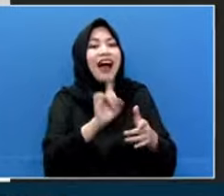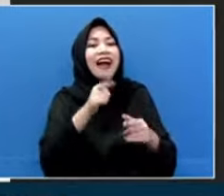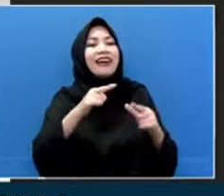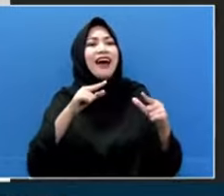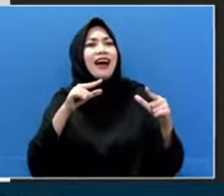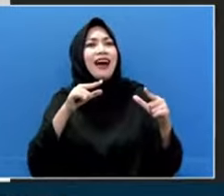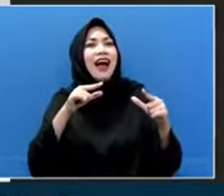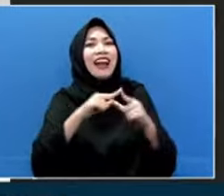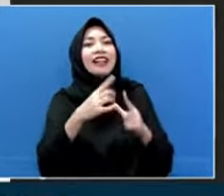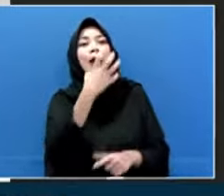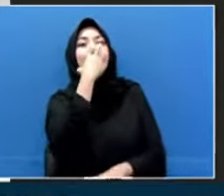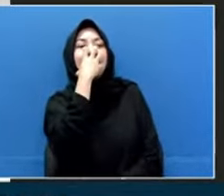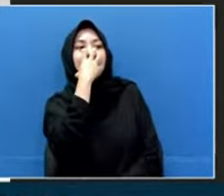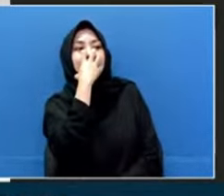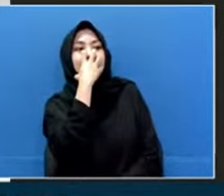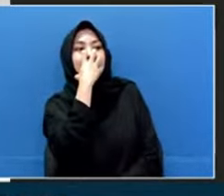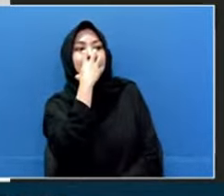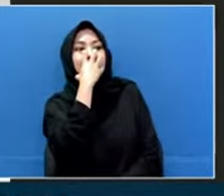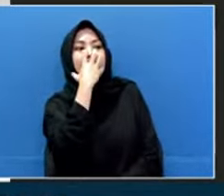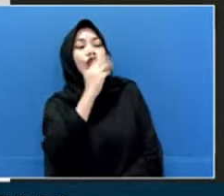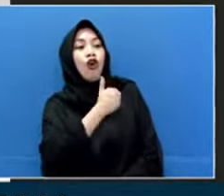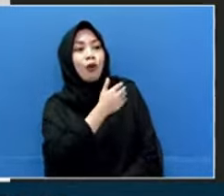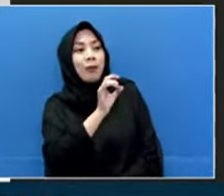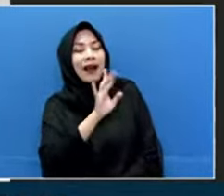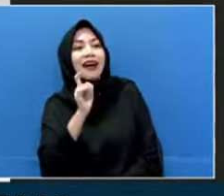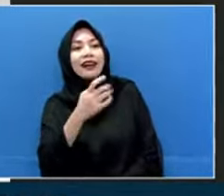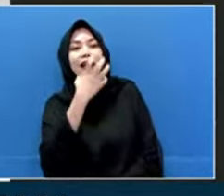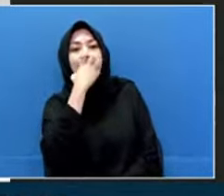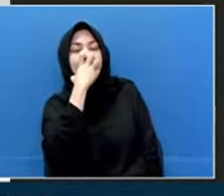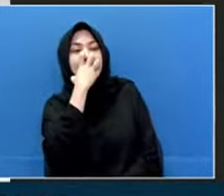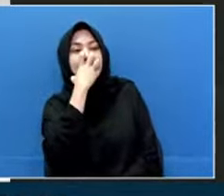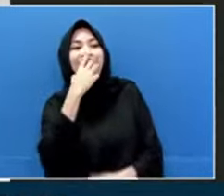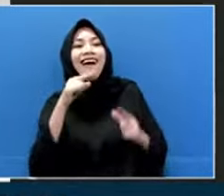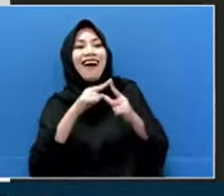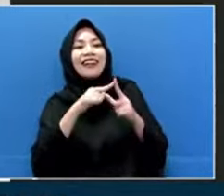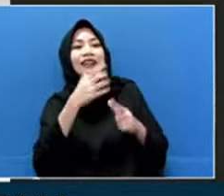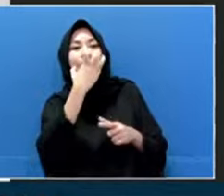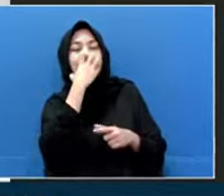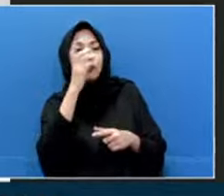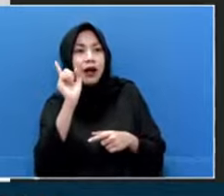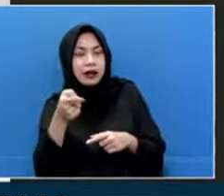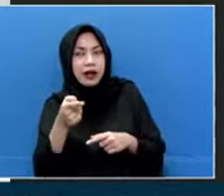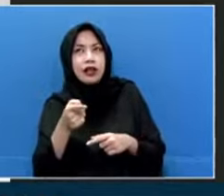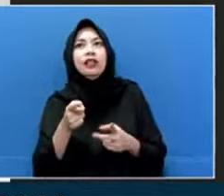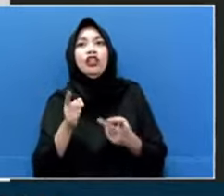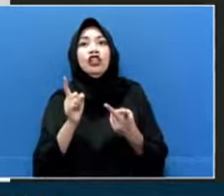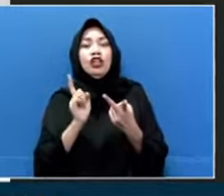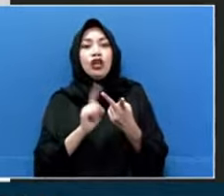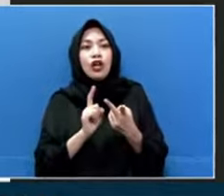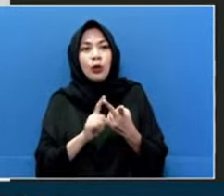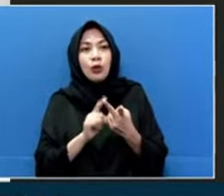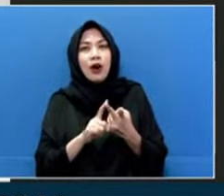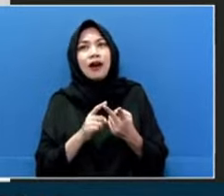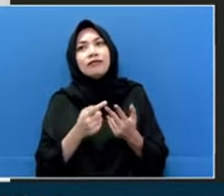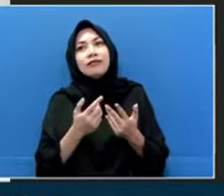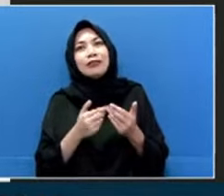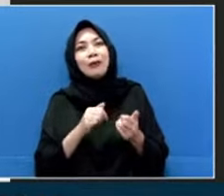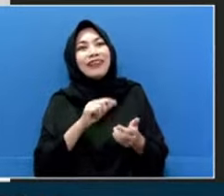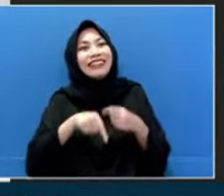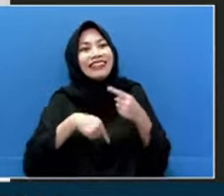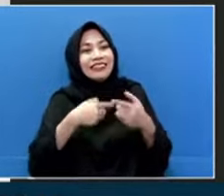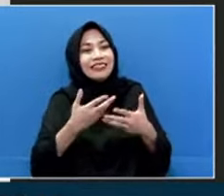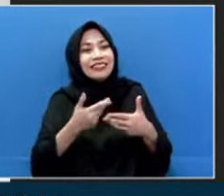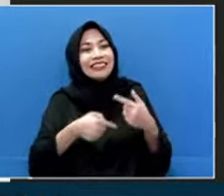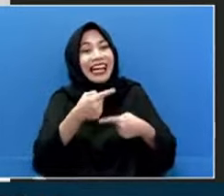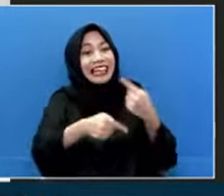untuk pernapasan kemudian tadi pun juga masih untuk saat ini kami juga belum belum melihat kejadian persis tapi untuk sampai